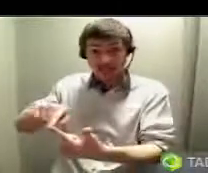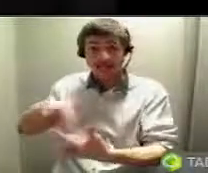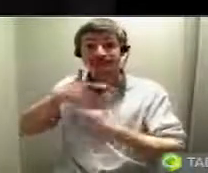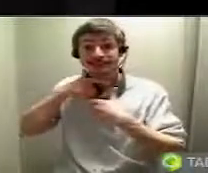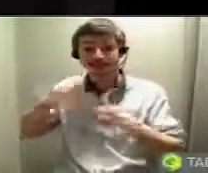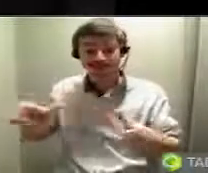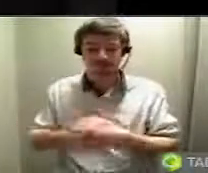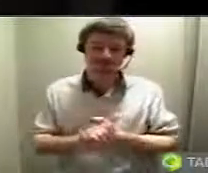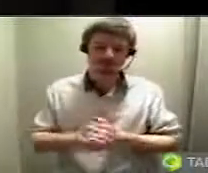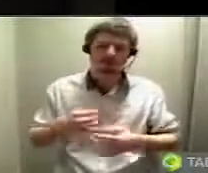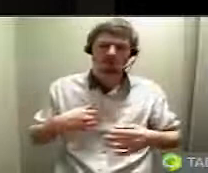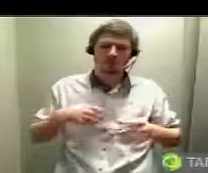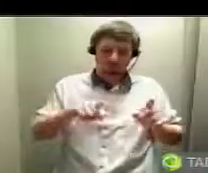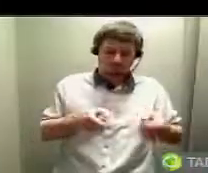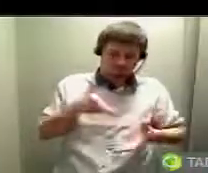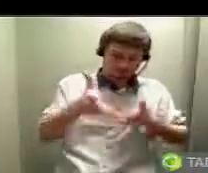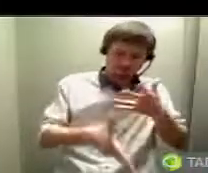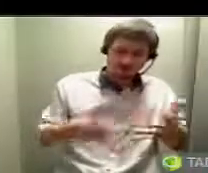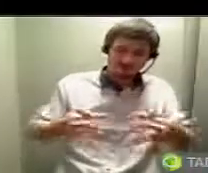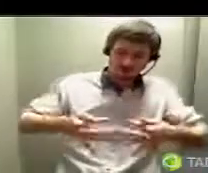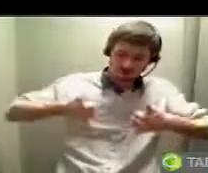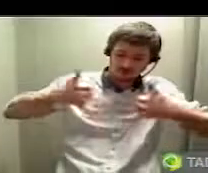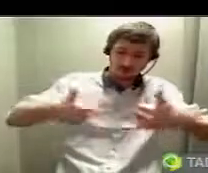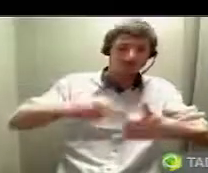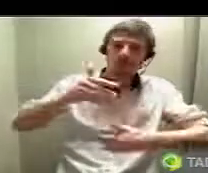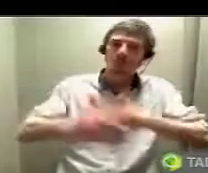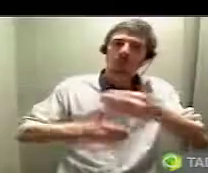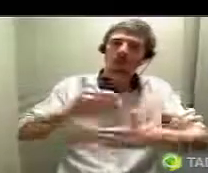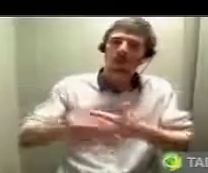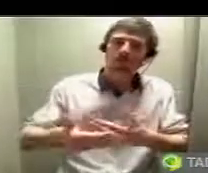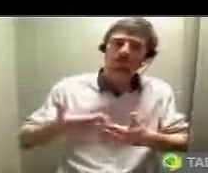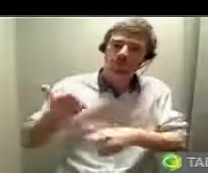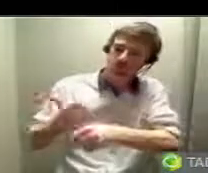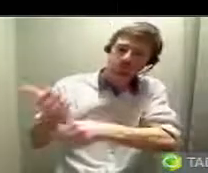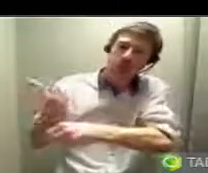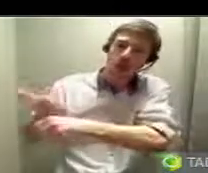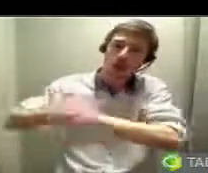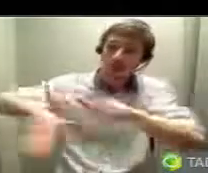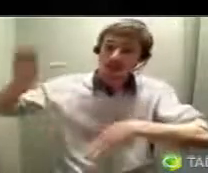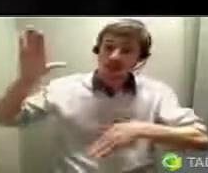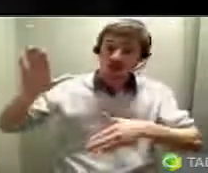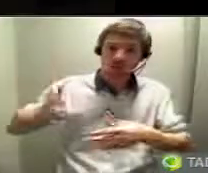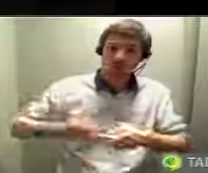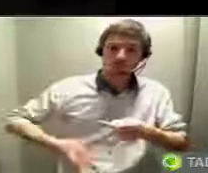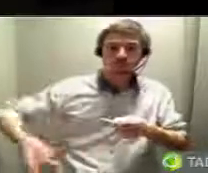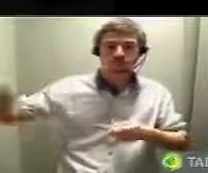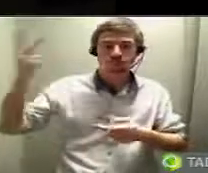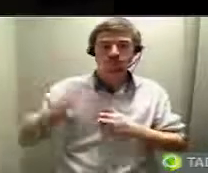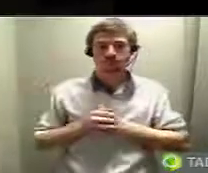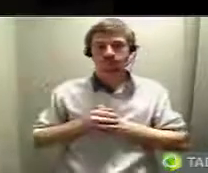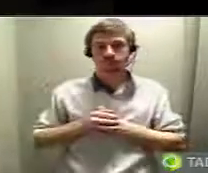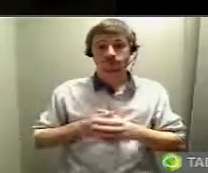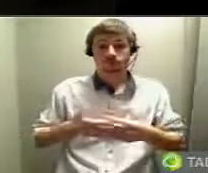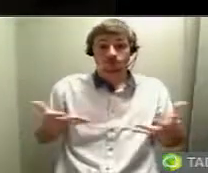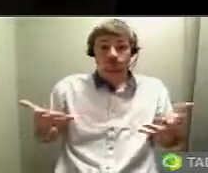progresser. Les candidats sont de plus en plus nombreux, vous l'avez souligné également. Ça veut dire deux choses. Ça veut dire qu'il y a des choses qui se font